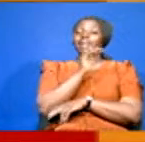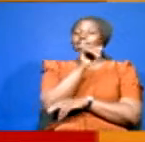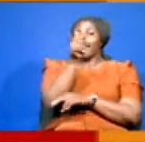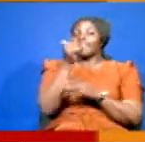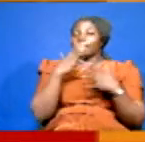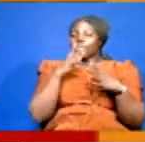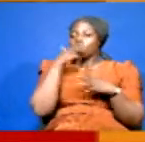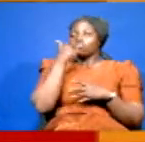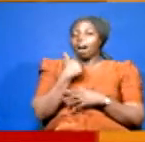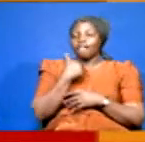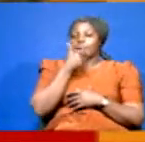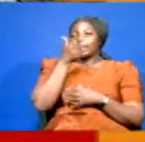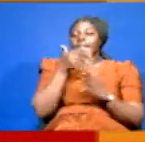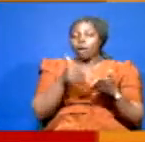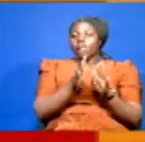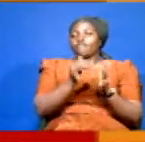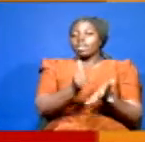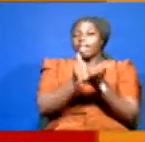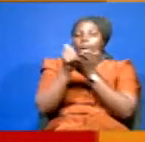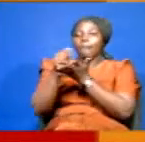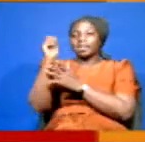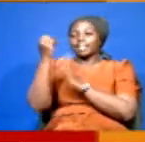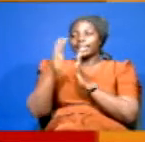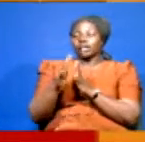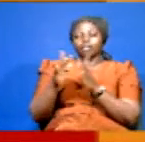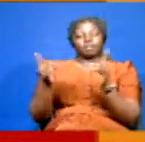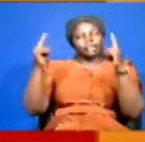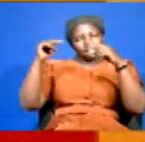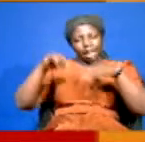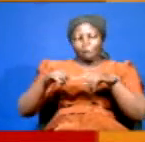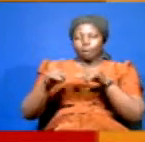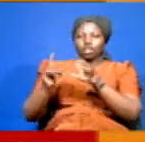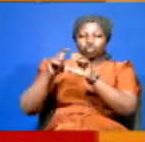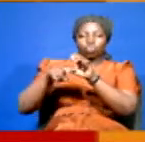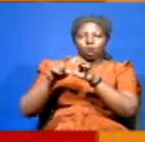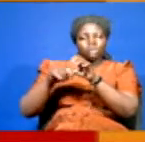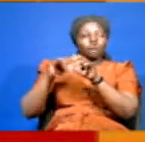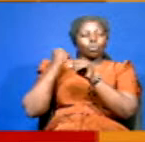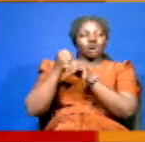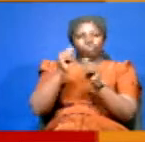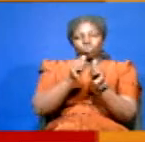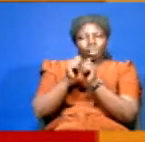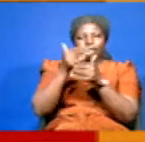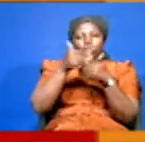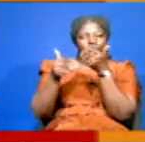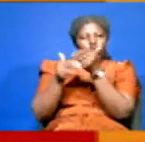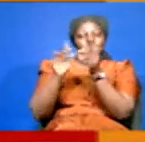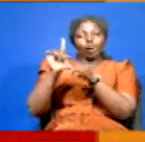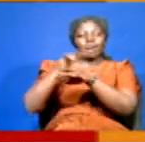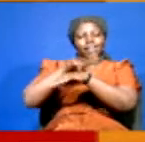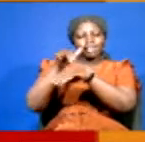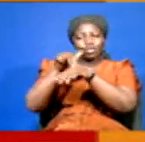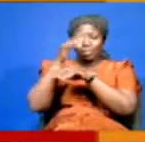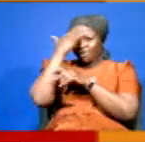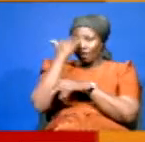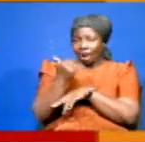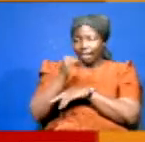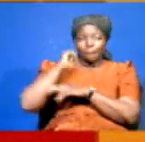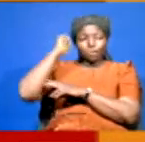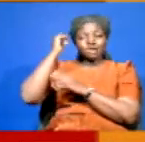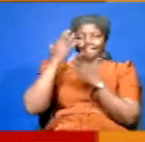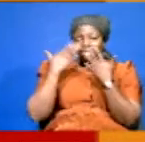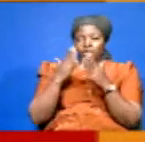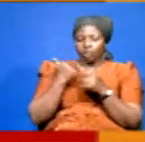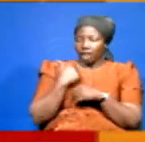mzuri za kusaidia wananchi pia wakuje tujiunge pamoja ili tujenge taifa moja, kwa sababu siasa imeisha, tuko na serikali sahihi, tusaidie wa